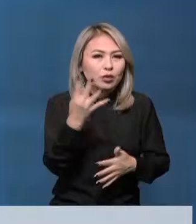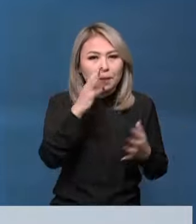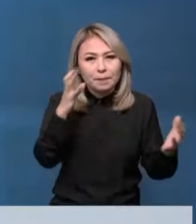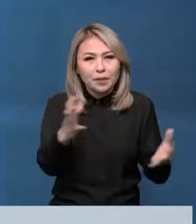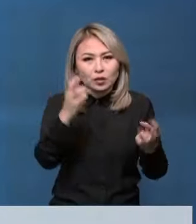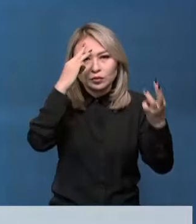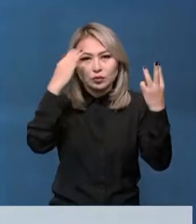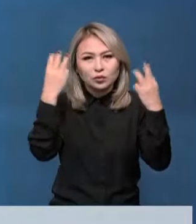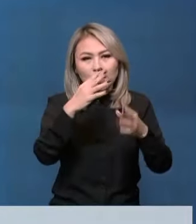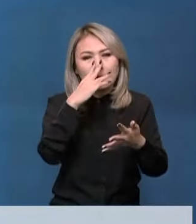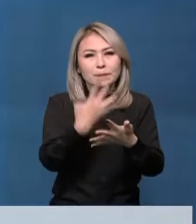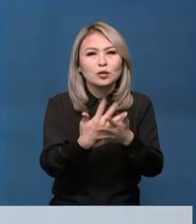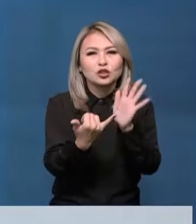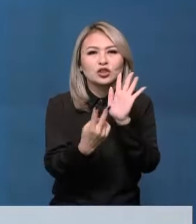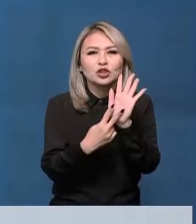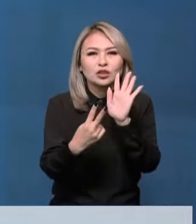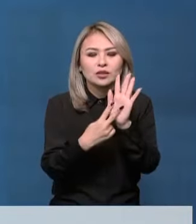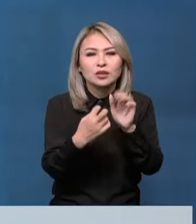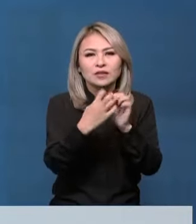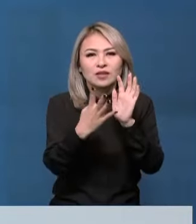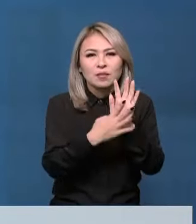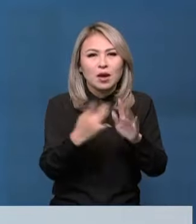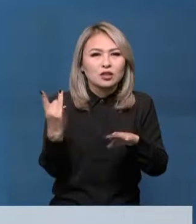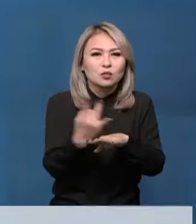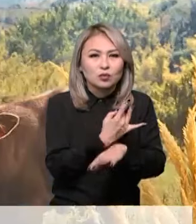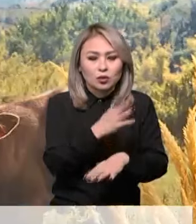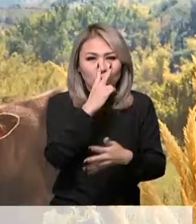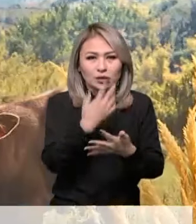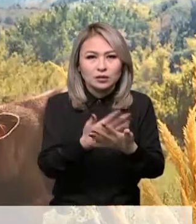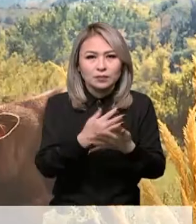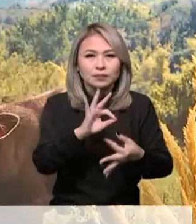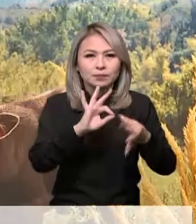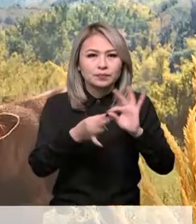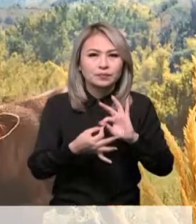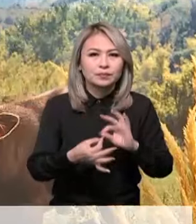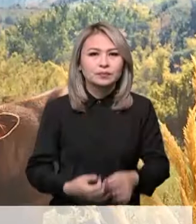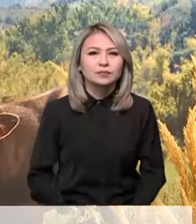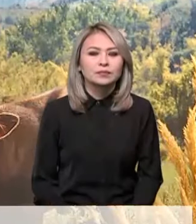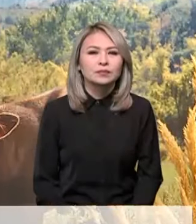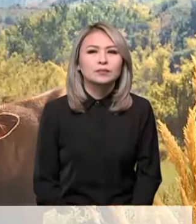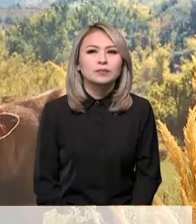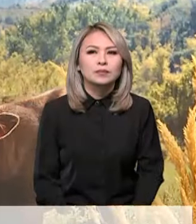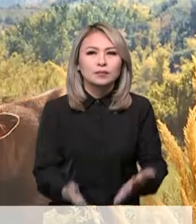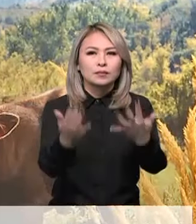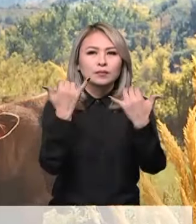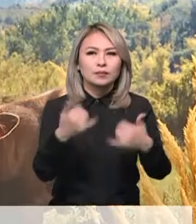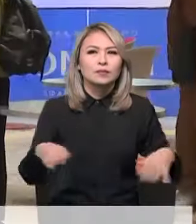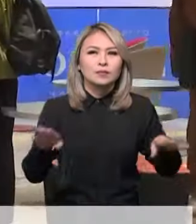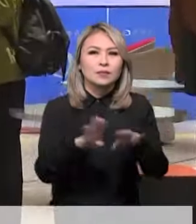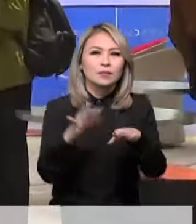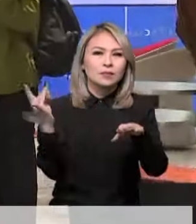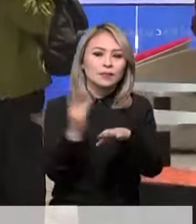бағудың заманауи үлгісін көрсетеді. Бүгін 19:00-де тың жобаның алғашқы бөлімі. Құнар Плюс реалити шоуының алғашқы